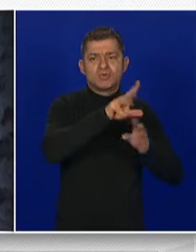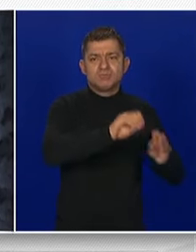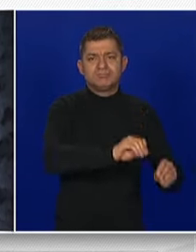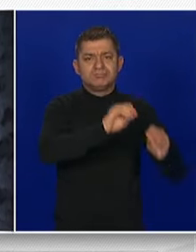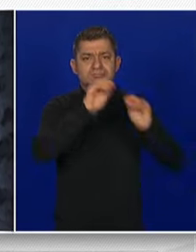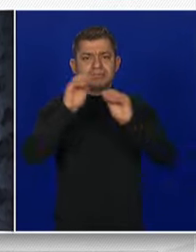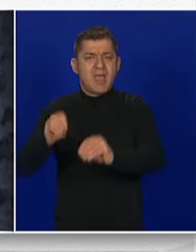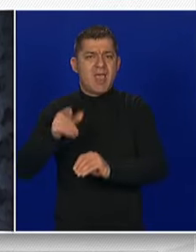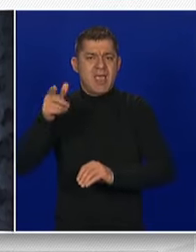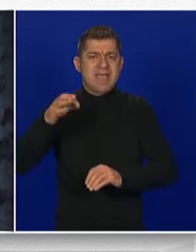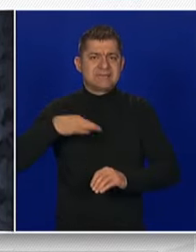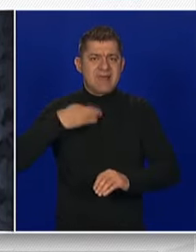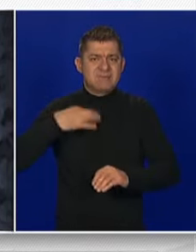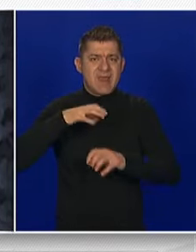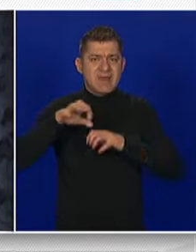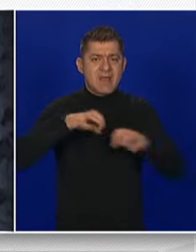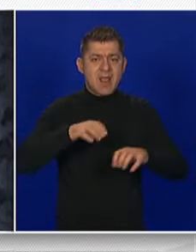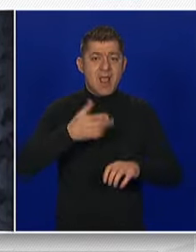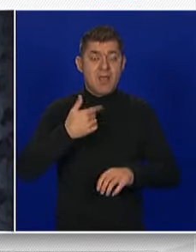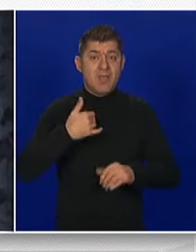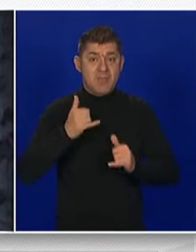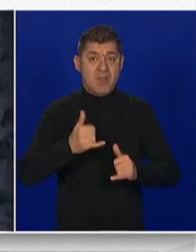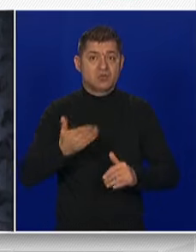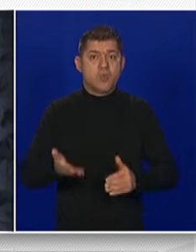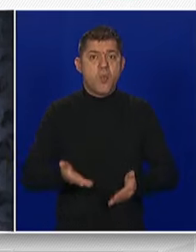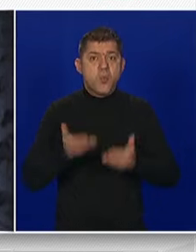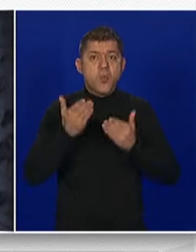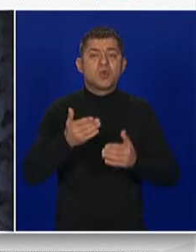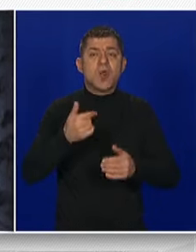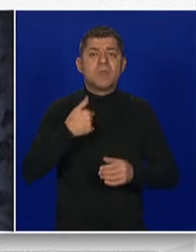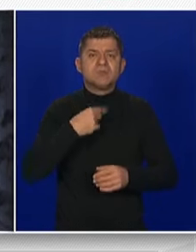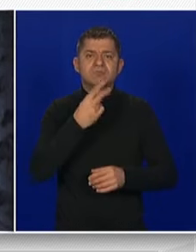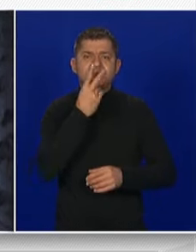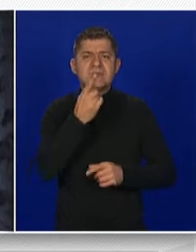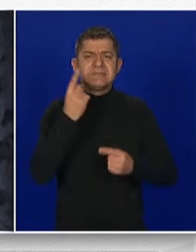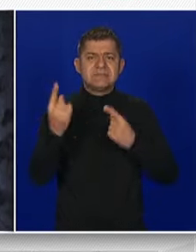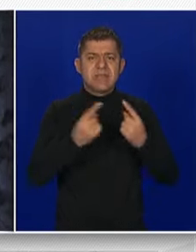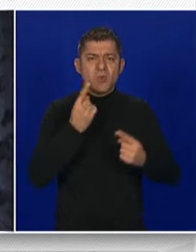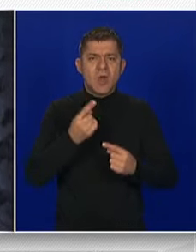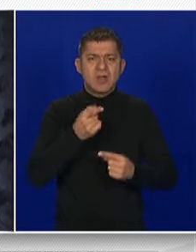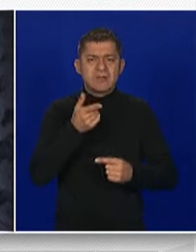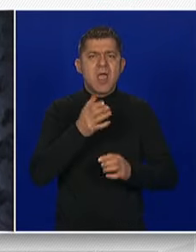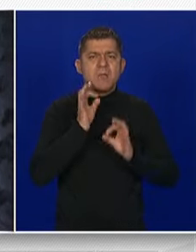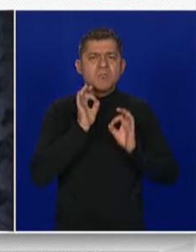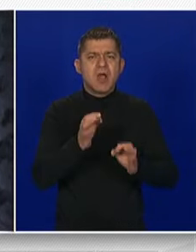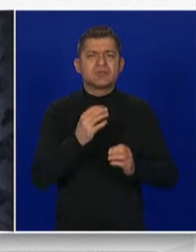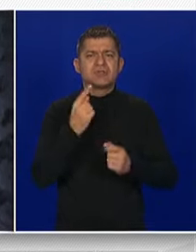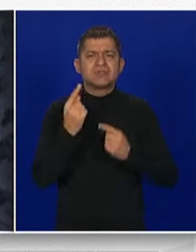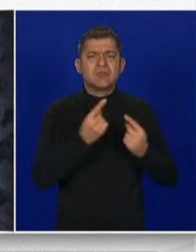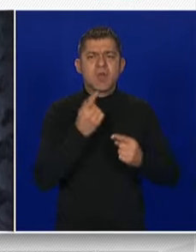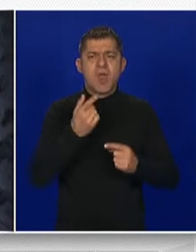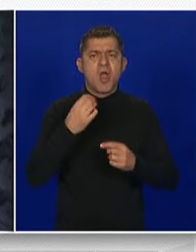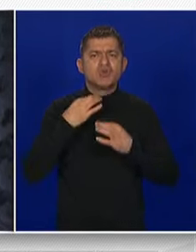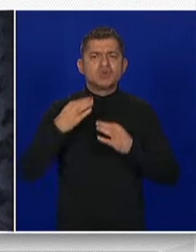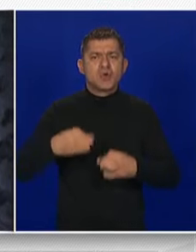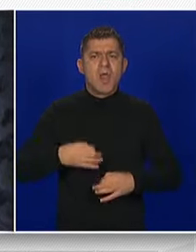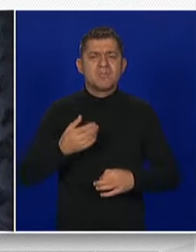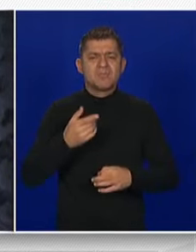zdravstvene djelatnike. Tako već tijekom jutra smo sagledali situaciju i kada je riječ o vrlo specifičnoj struci, dakle